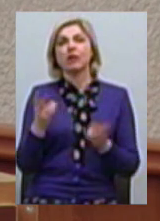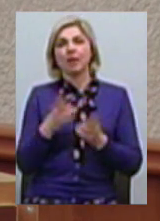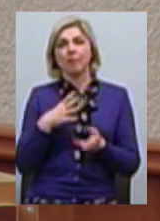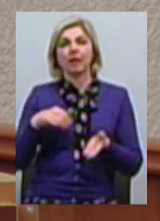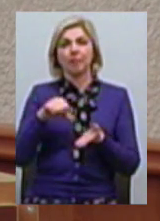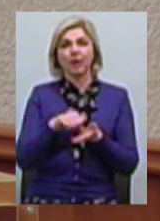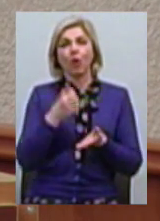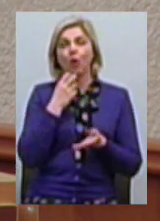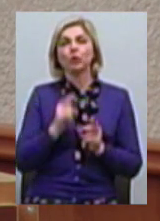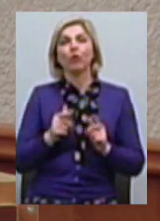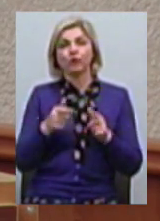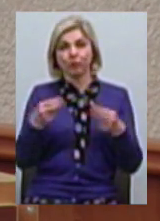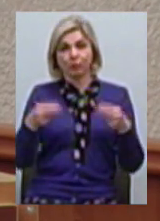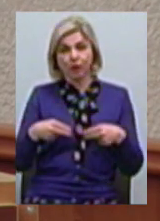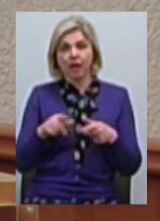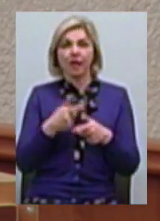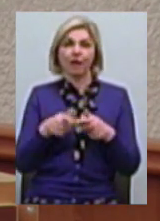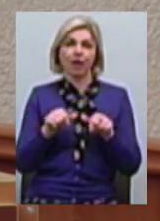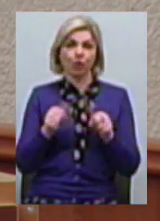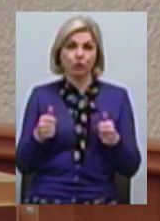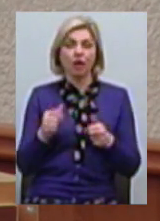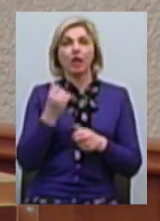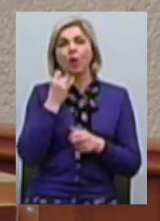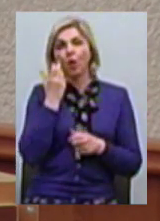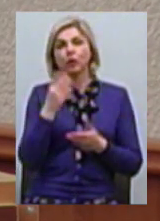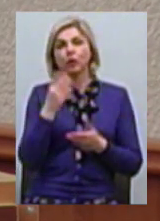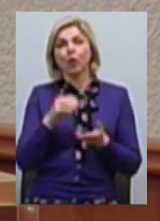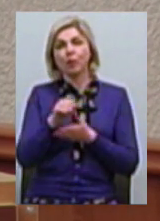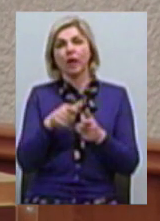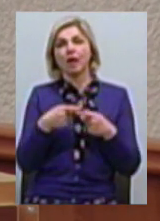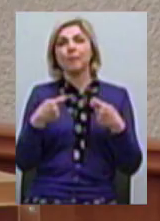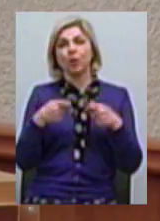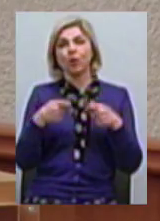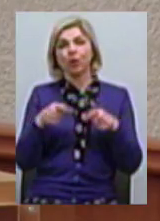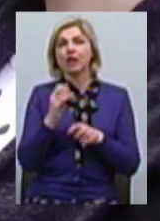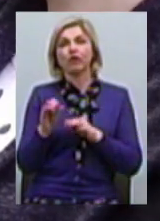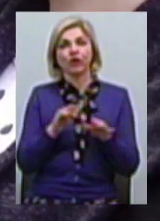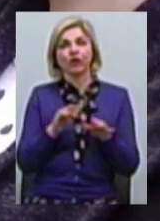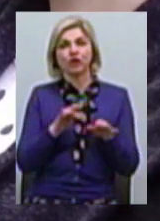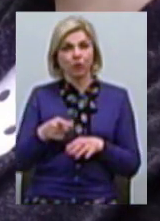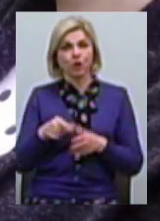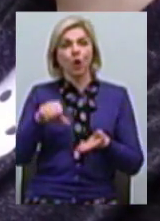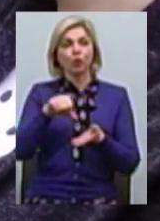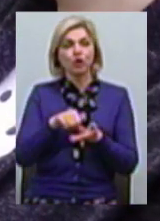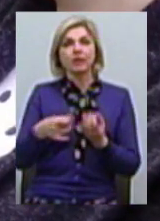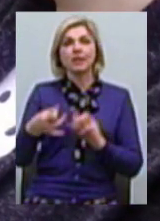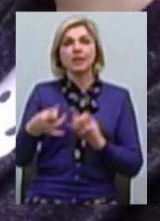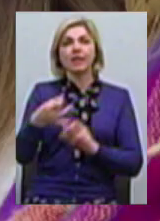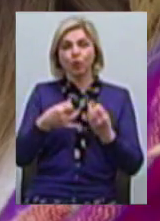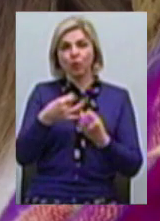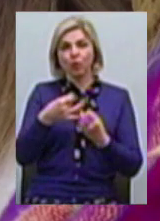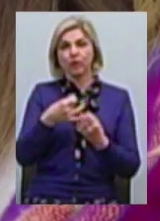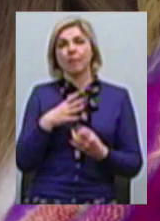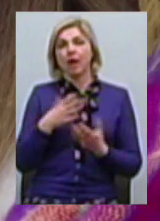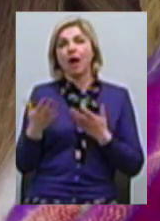коли вступаєш у шлюб чи розлучаєшся, і коли купуєш чи продаєш нерухомість. Учасники дискусії обговорювали,